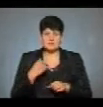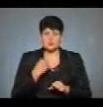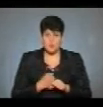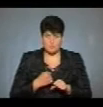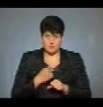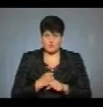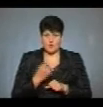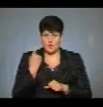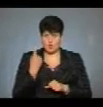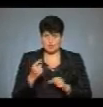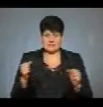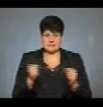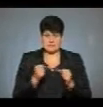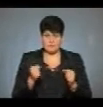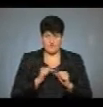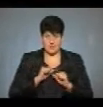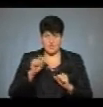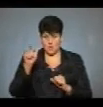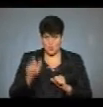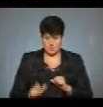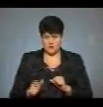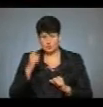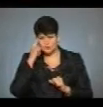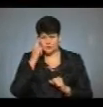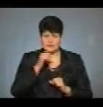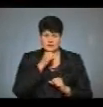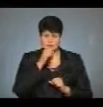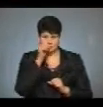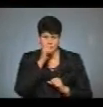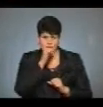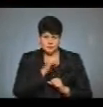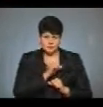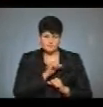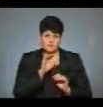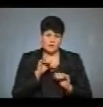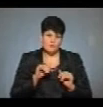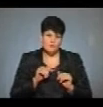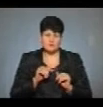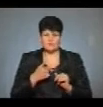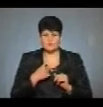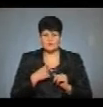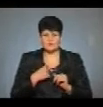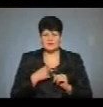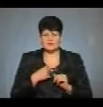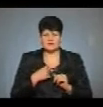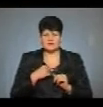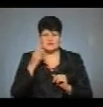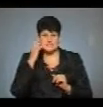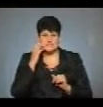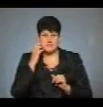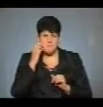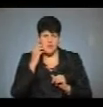зробимо одного з зимових героїв. Спочатку думали на рахунок Діда Мороза, але потім, як він у нас трошки сепаратист,